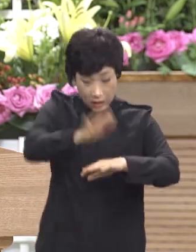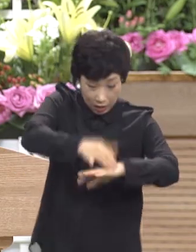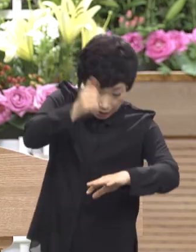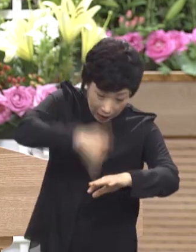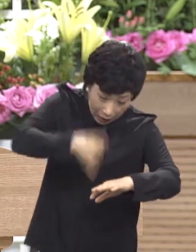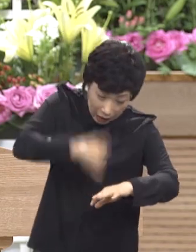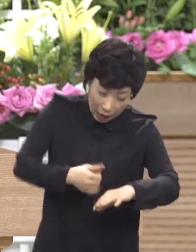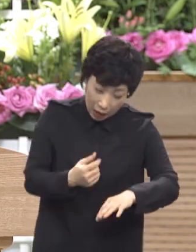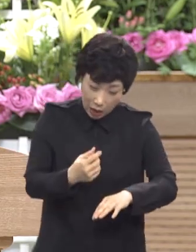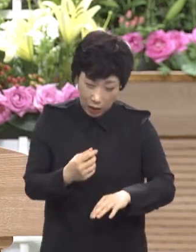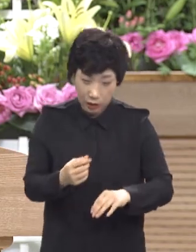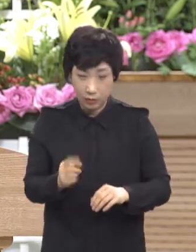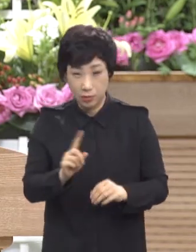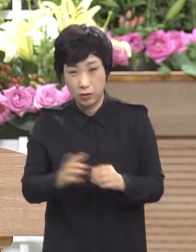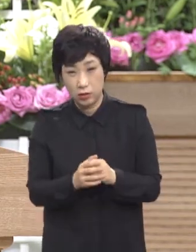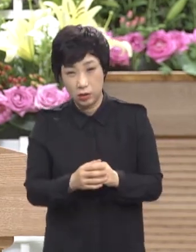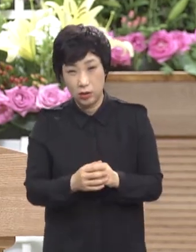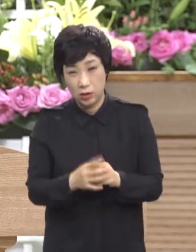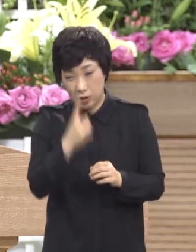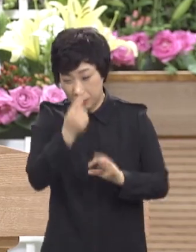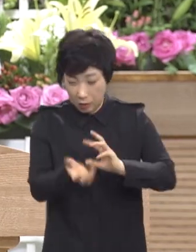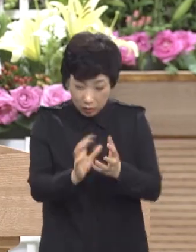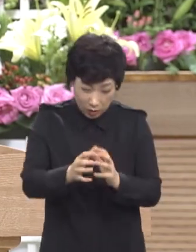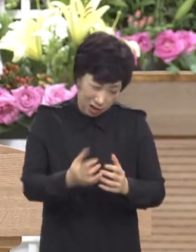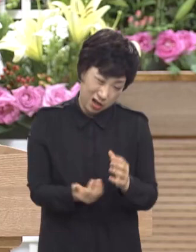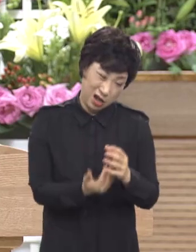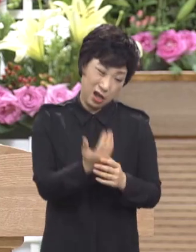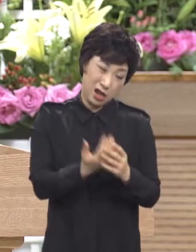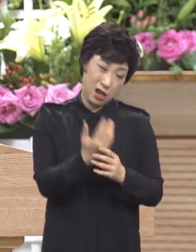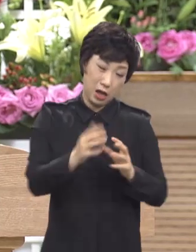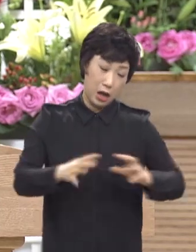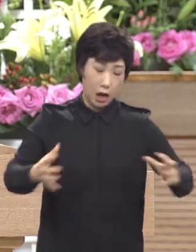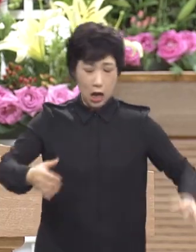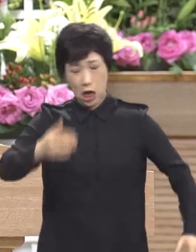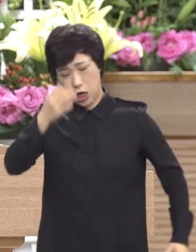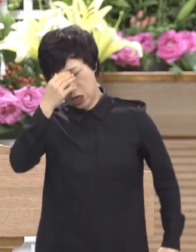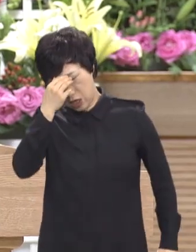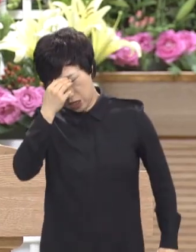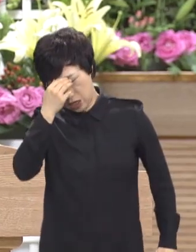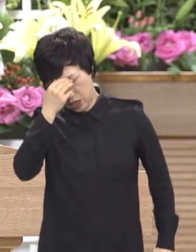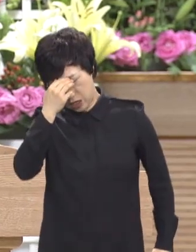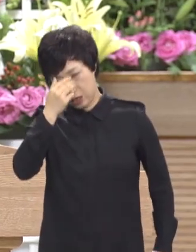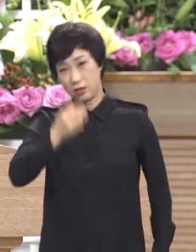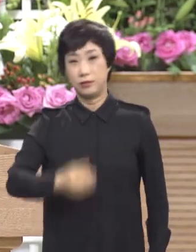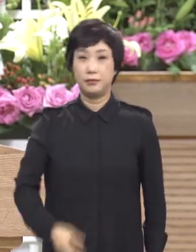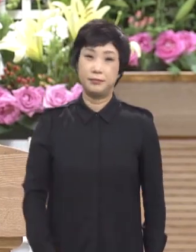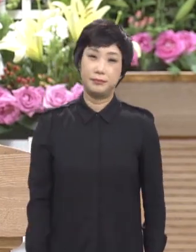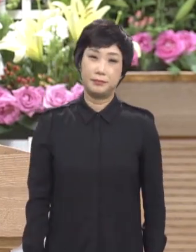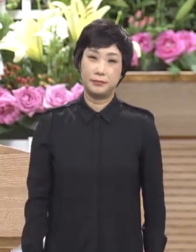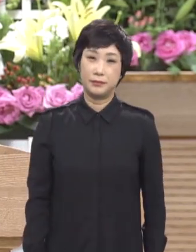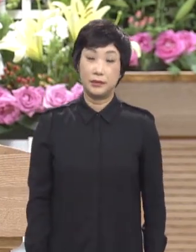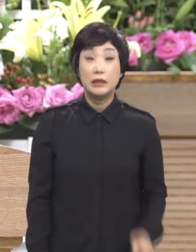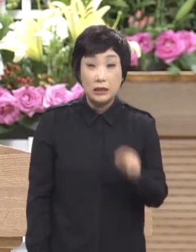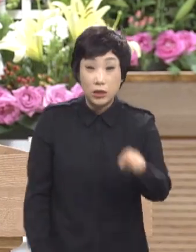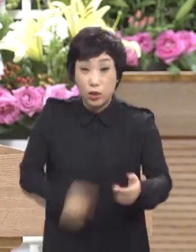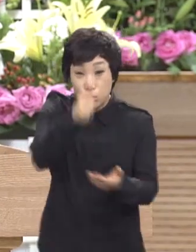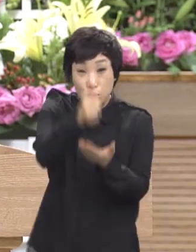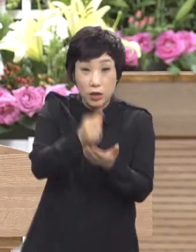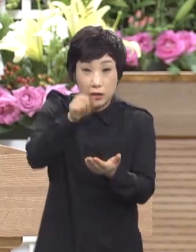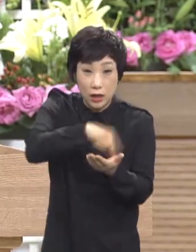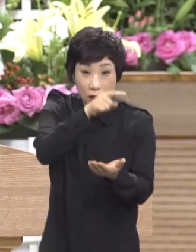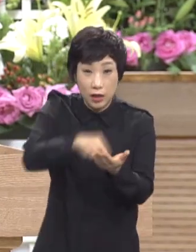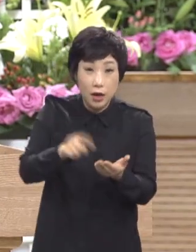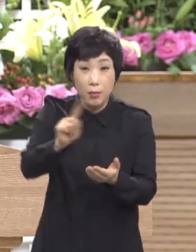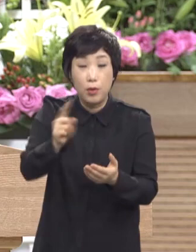농사짐은 엉컹 키가 안 하고 아주 되는 게 없어. 되는 게. 그 죄값으로